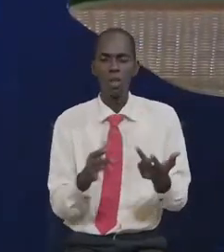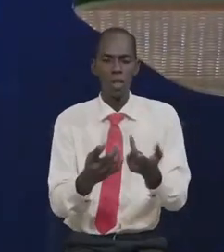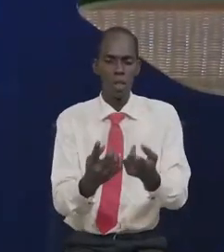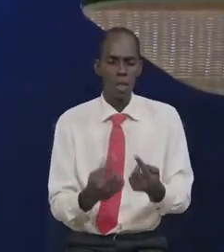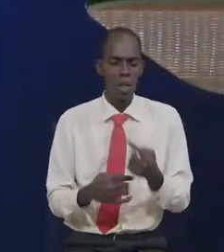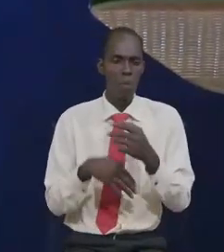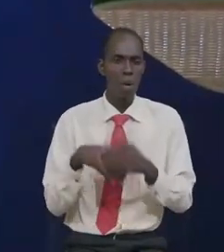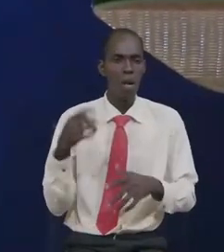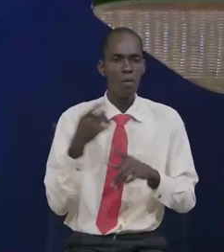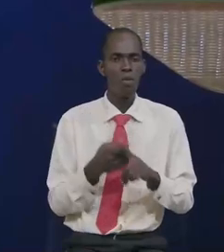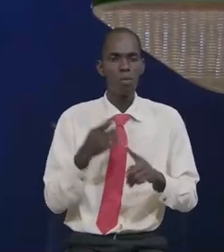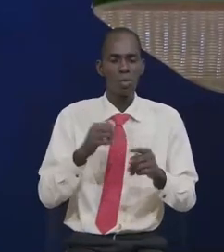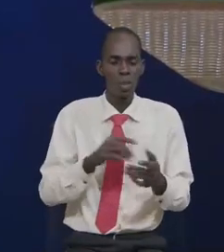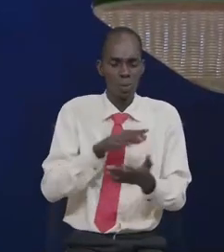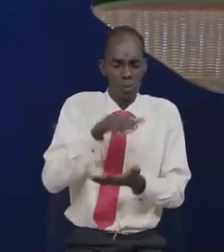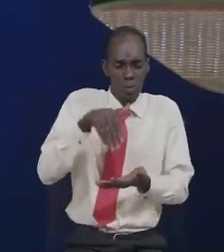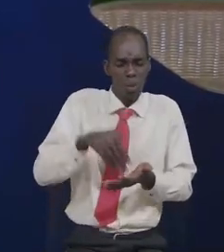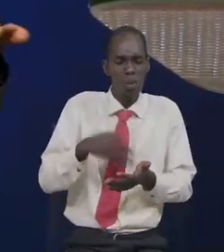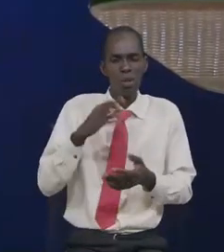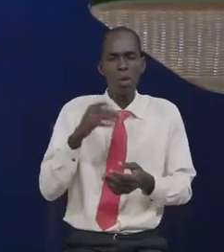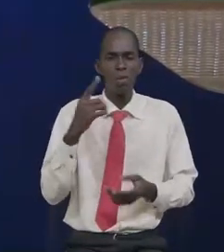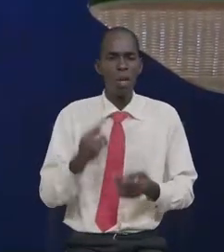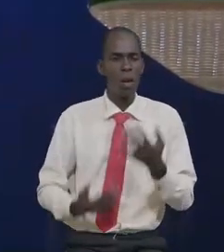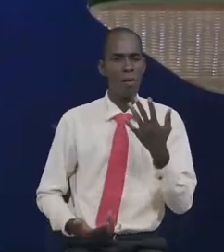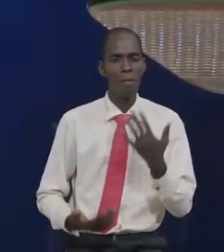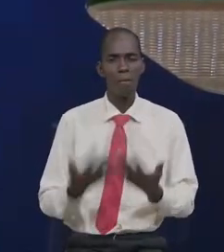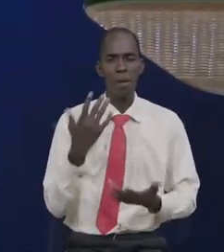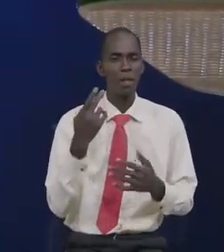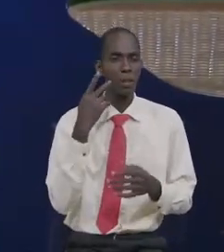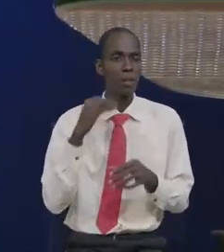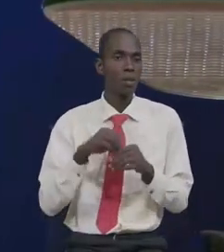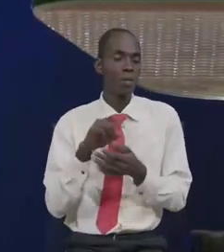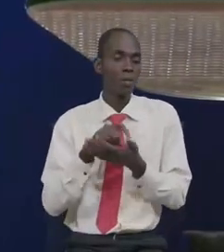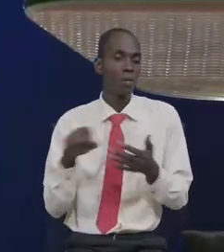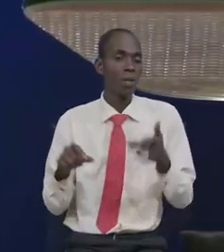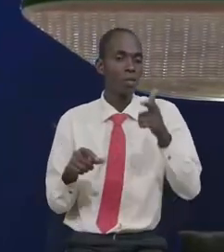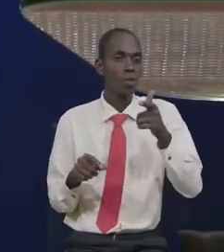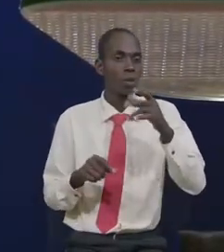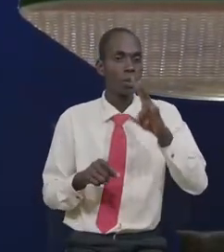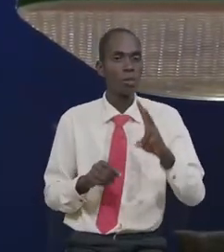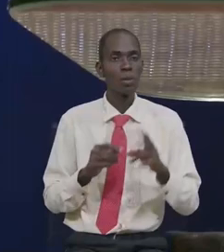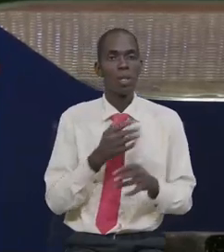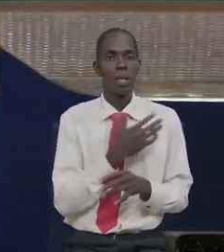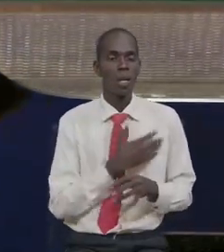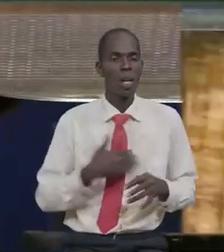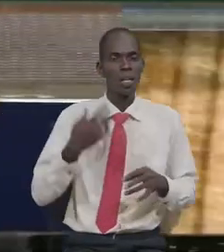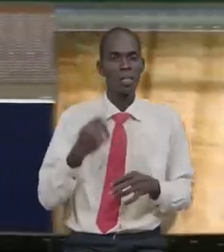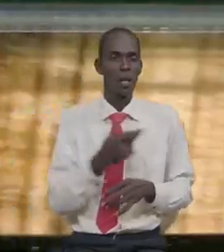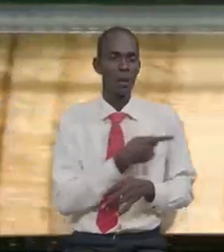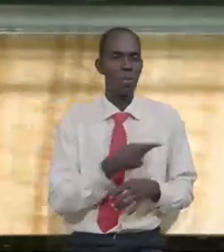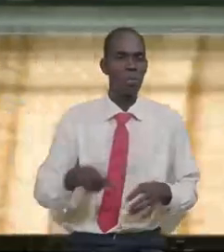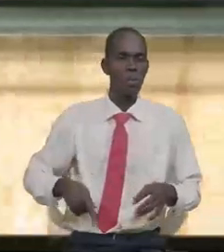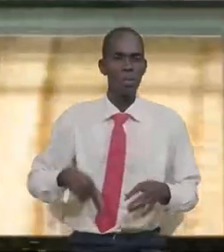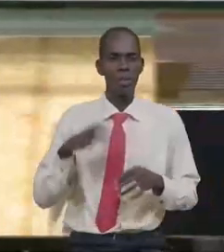et Shadrach, Meshach et Abednego sortirent du milieu du feu. Le verset 27 dit,